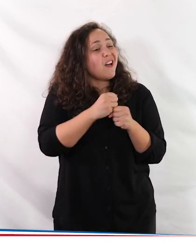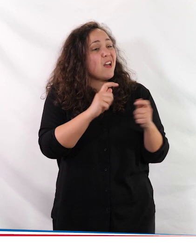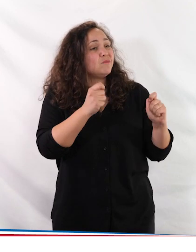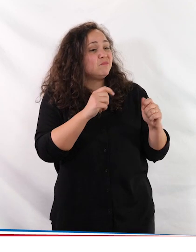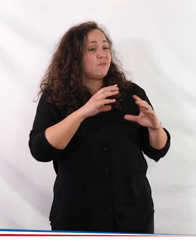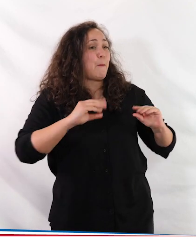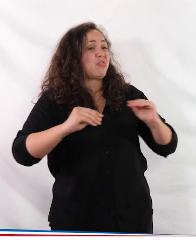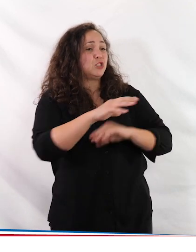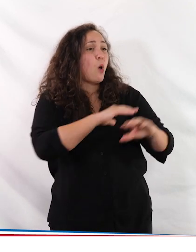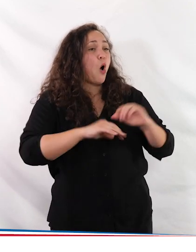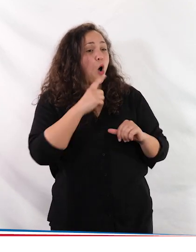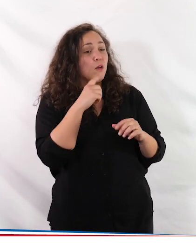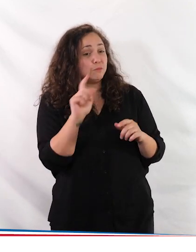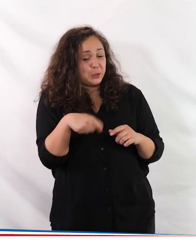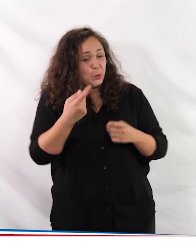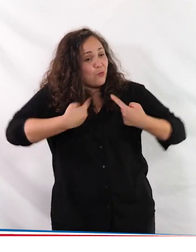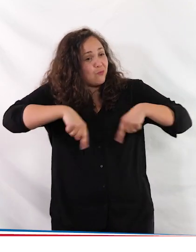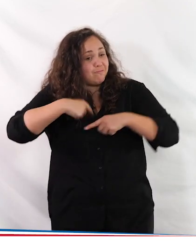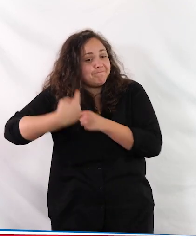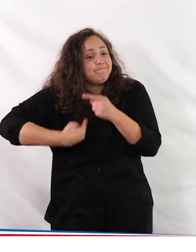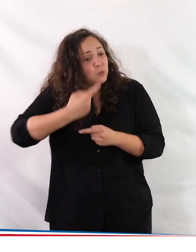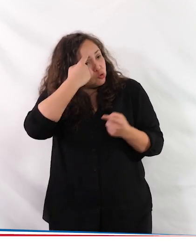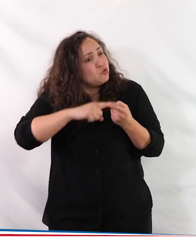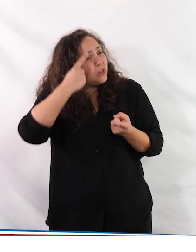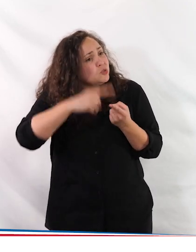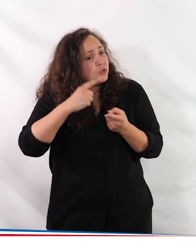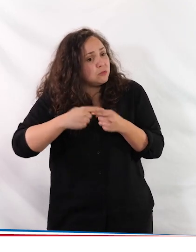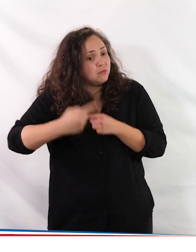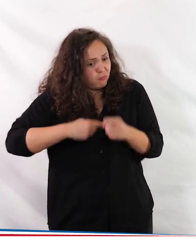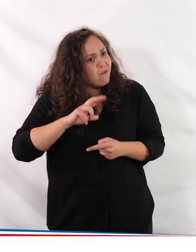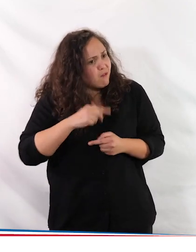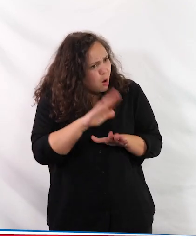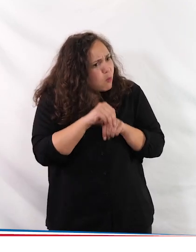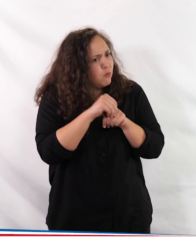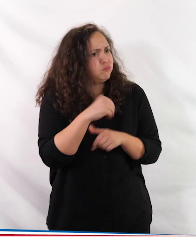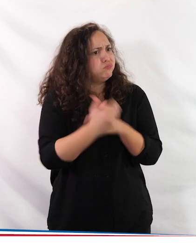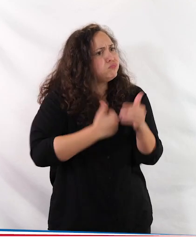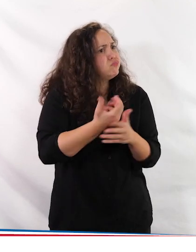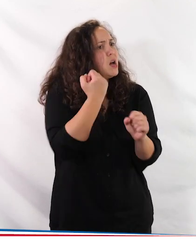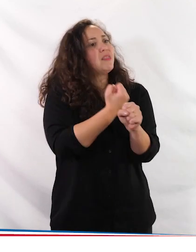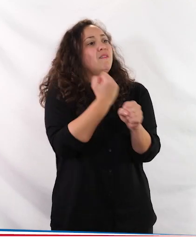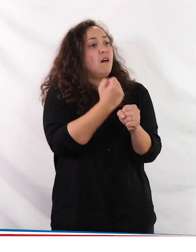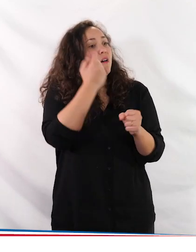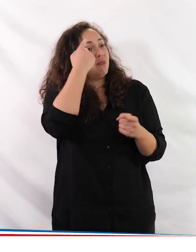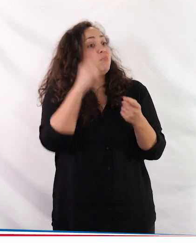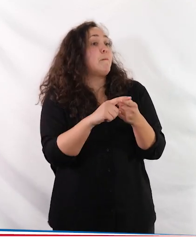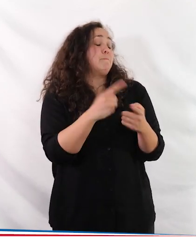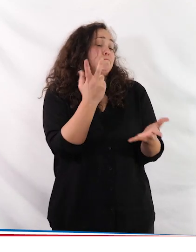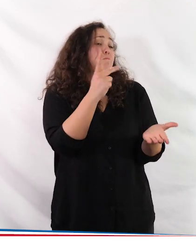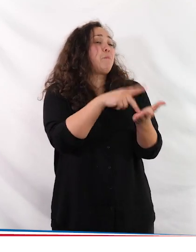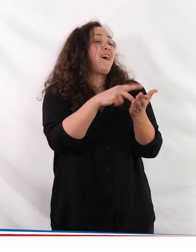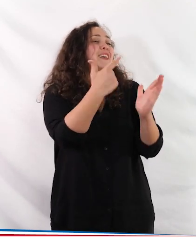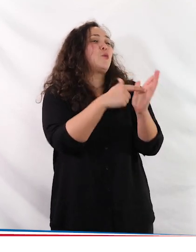ce sont des aménagements qui doivent être portés. En tous les cas, ça fait partie de ces sujets que nous portons, que nous allons